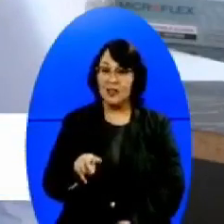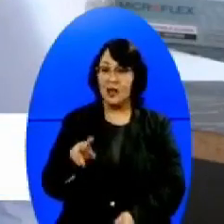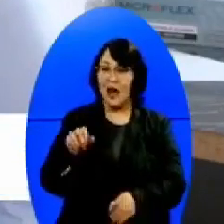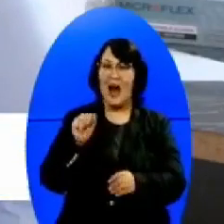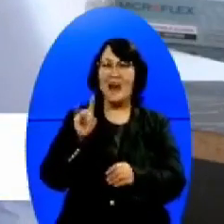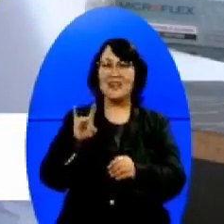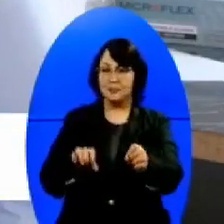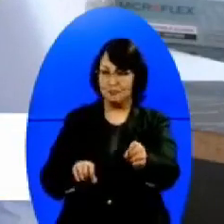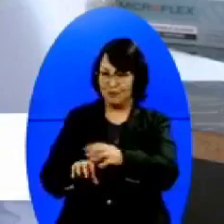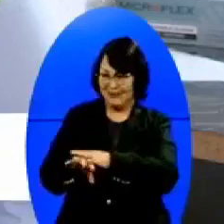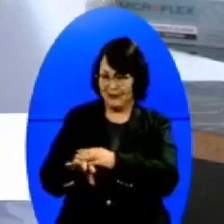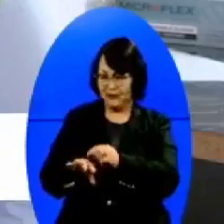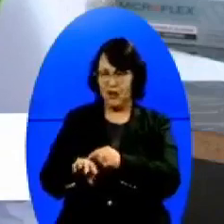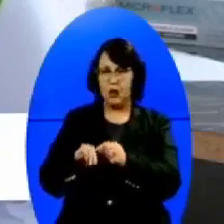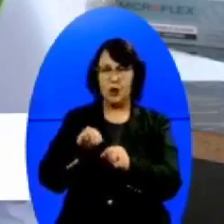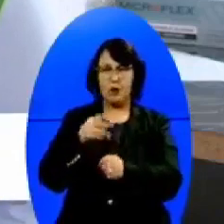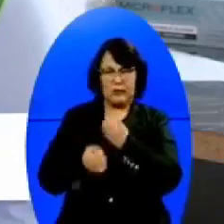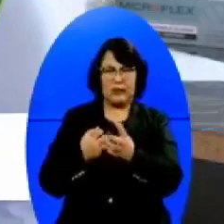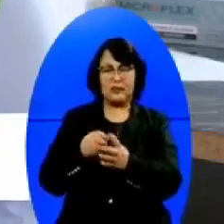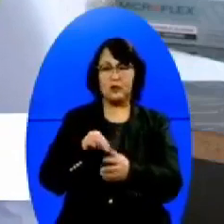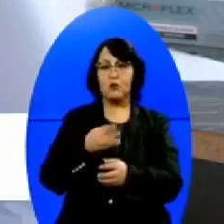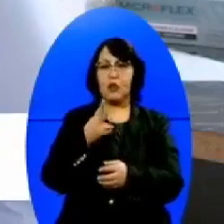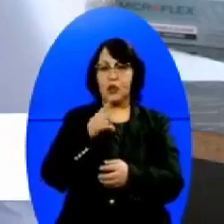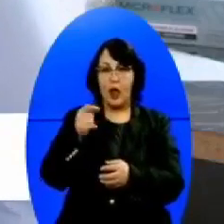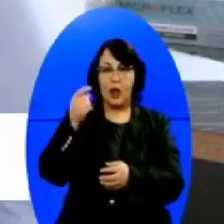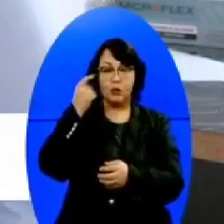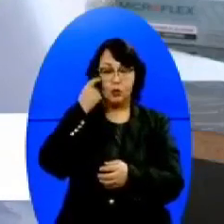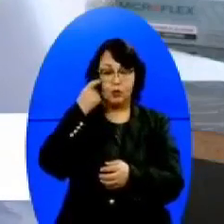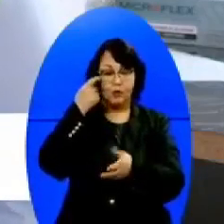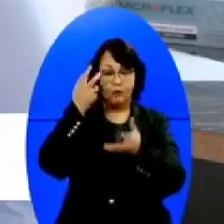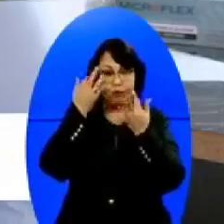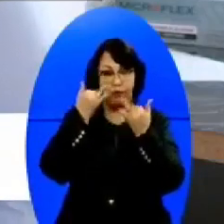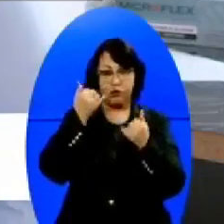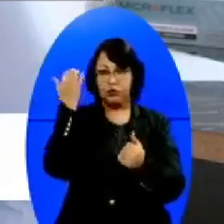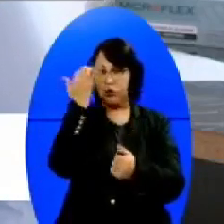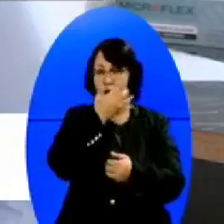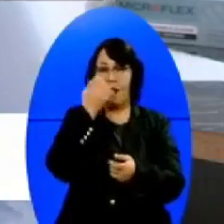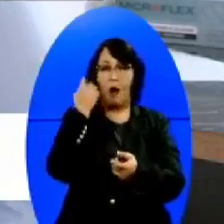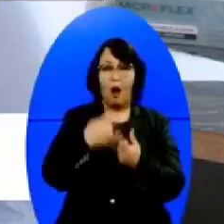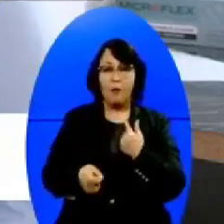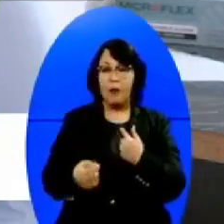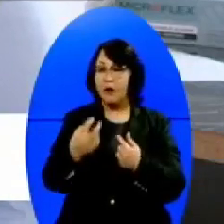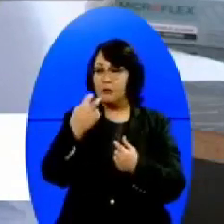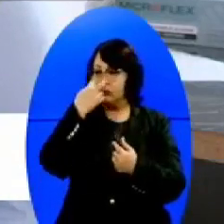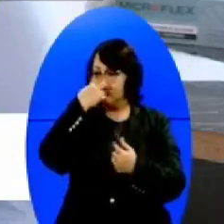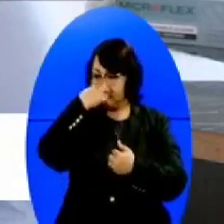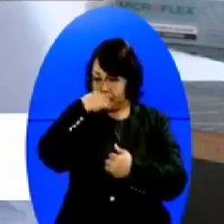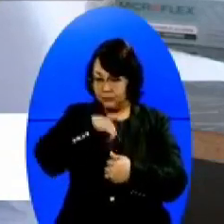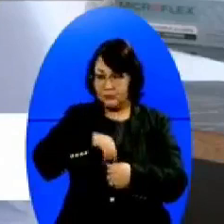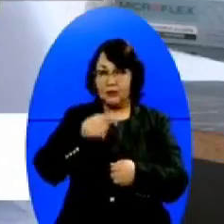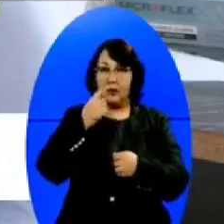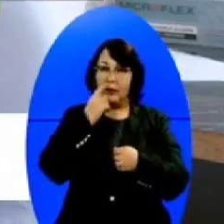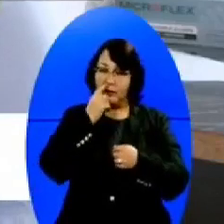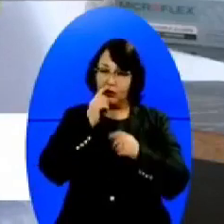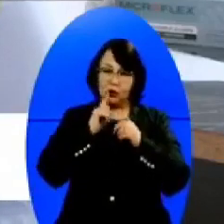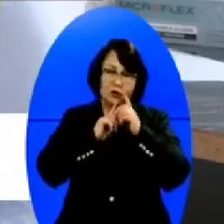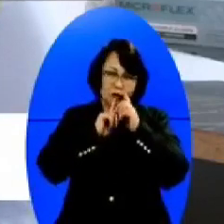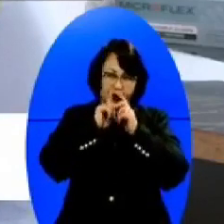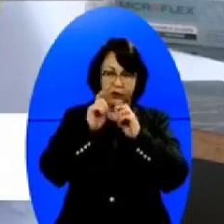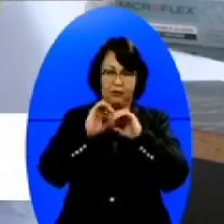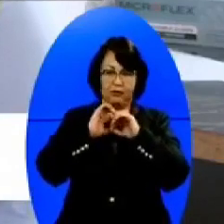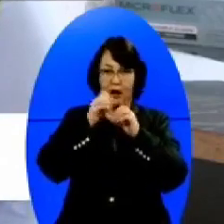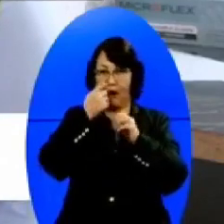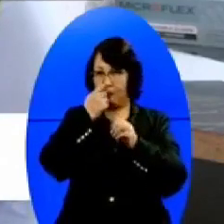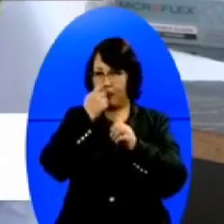өрсүүлнэ. Сохрох мөн аюултай. А мөн үнэрлэх юм бол хүний хамрын салстыг гэмтэж